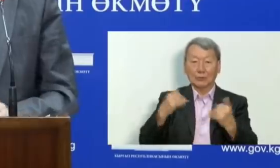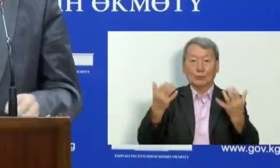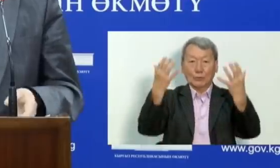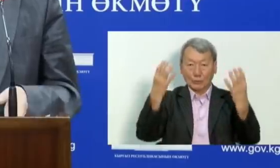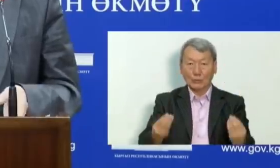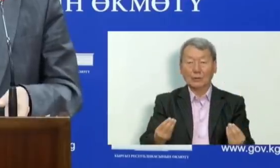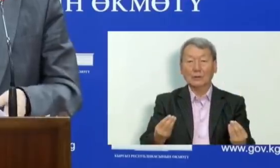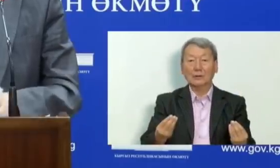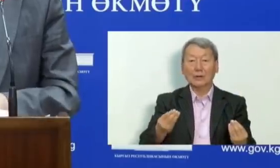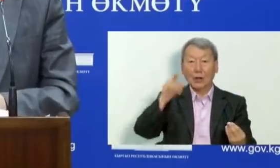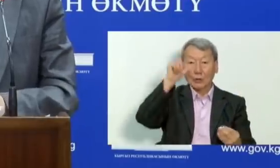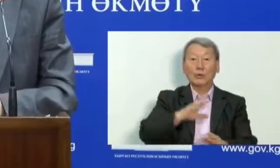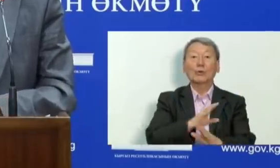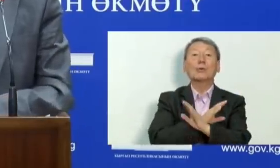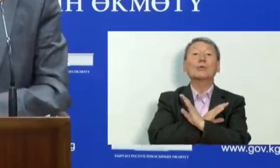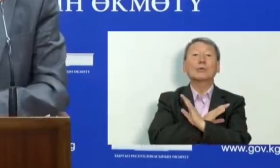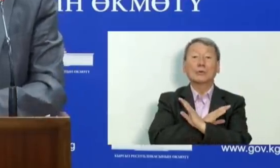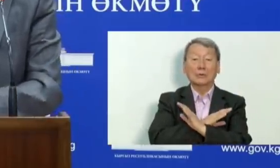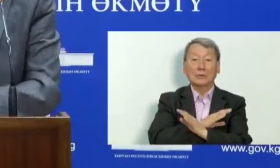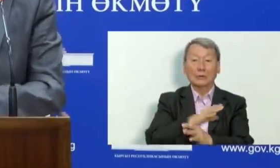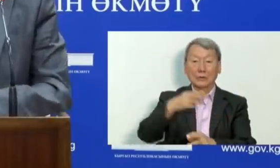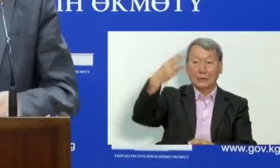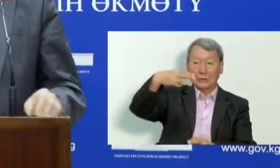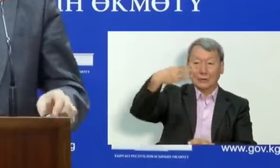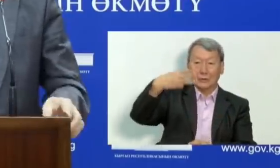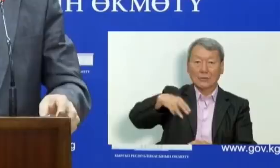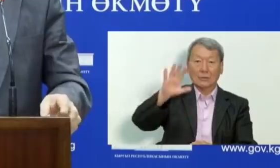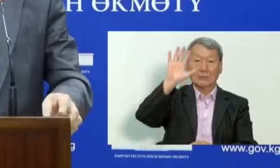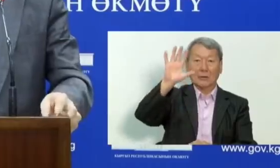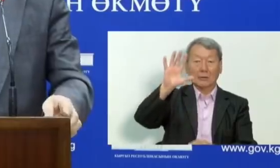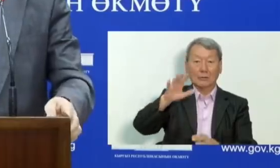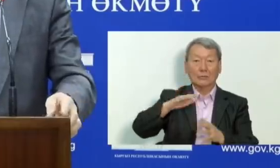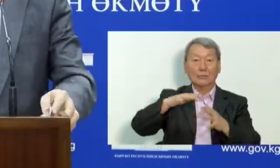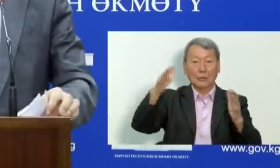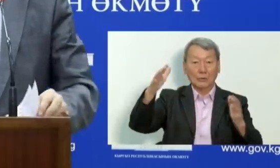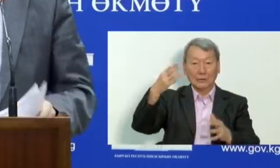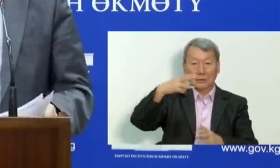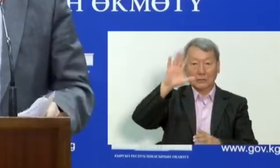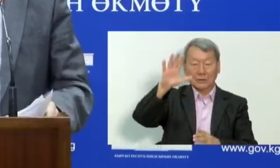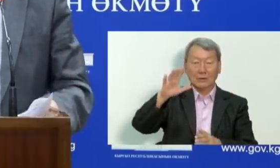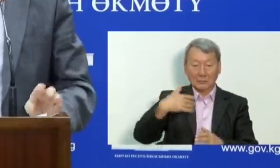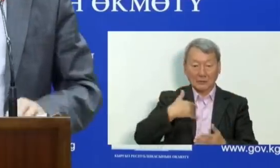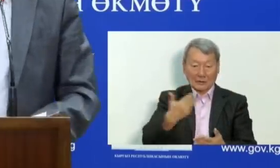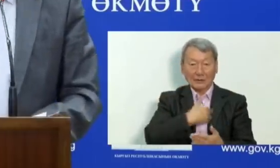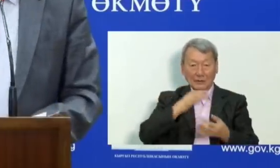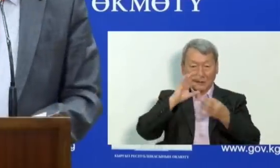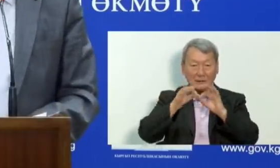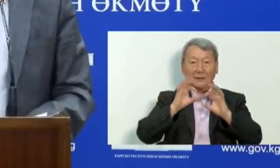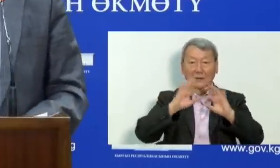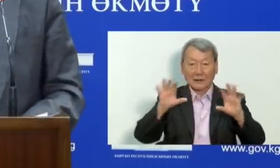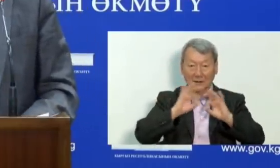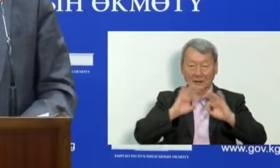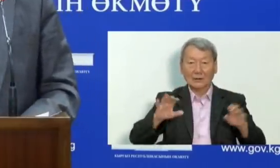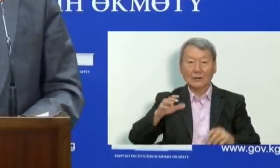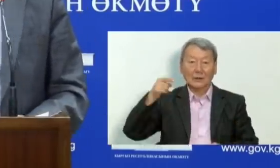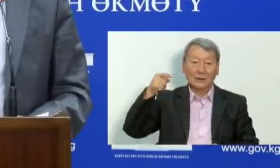Бүгүнкү күнү ушу каза болгондордун саны 35ке жетип отурат. Ошо кыскача токтоло кетейин.